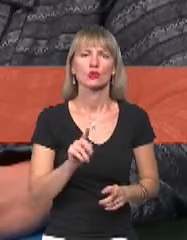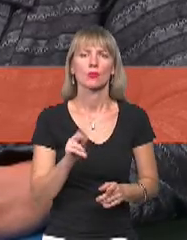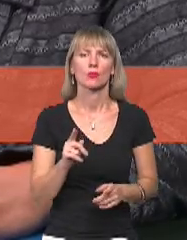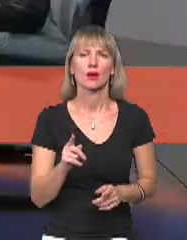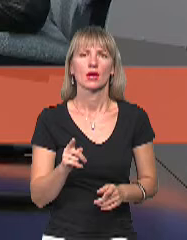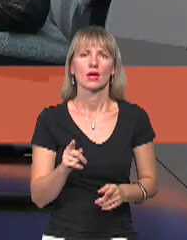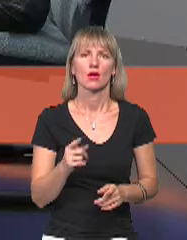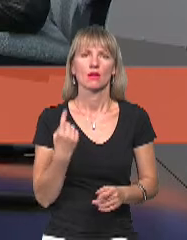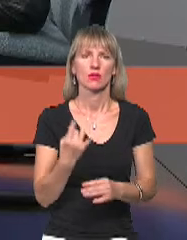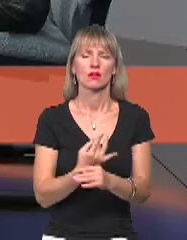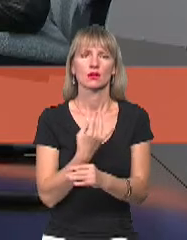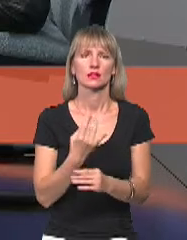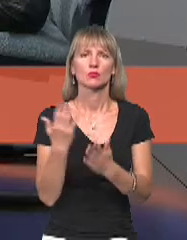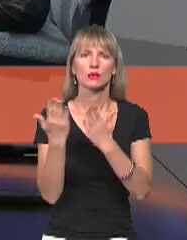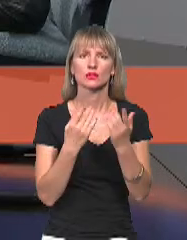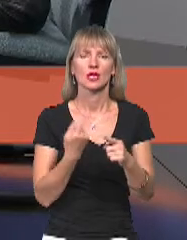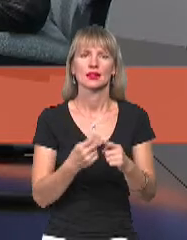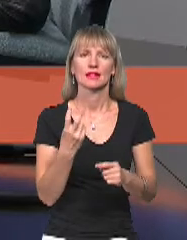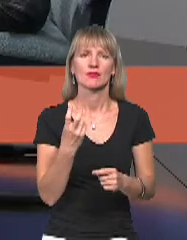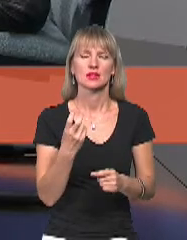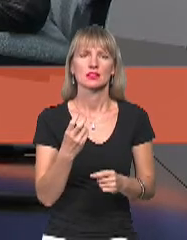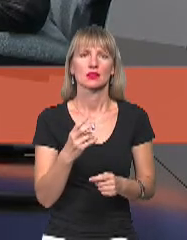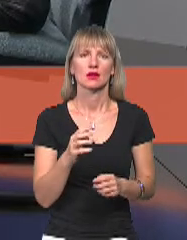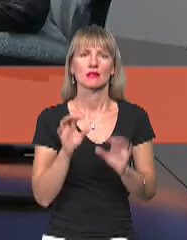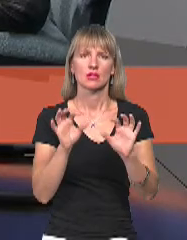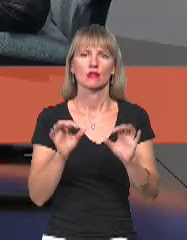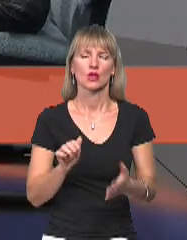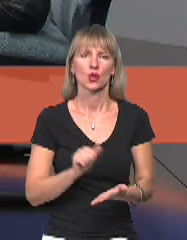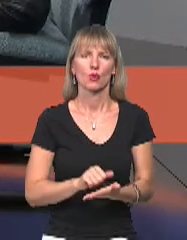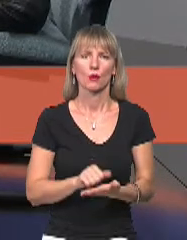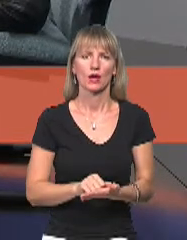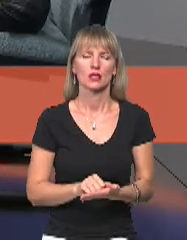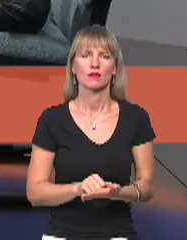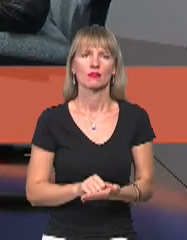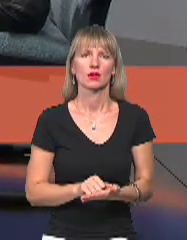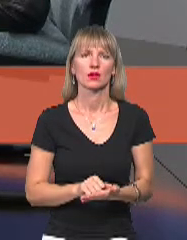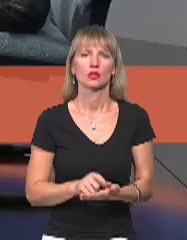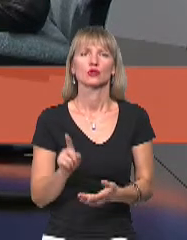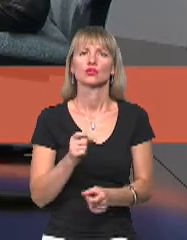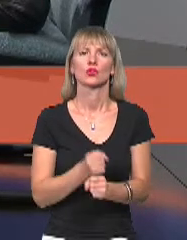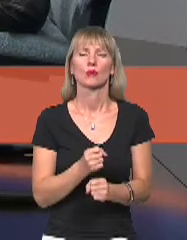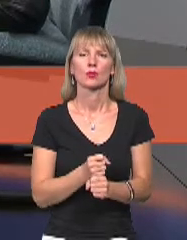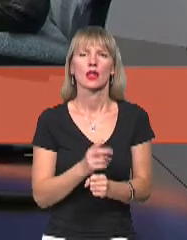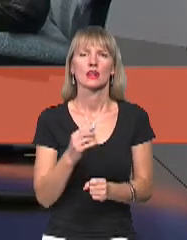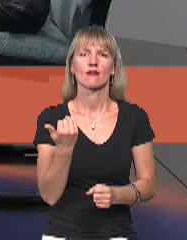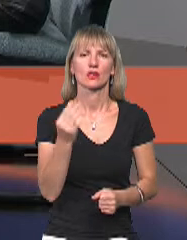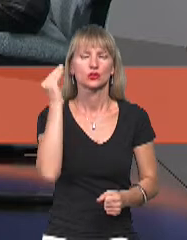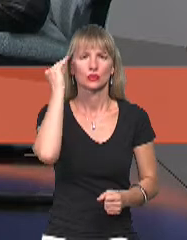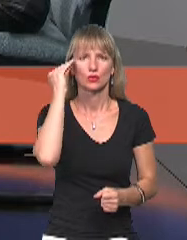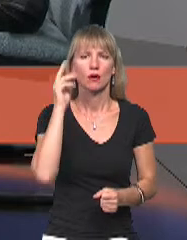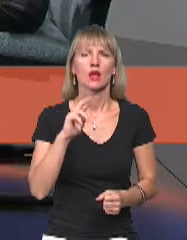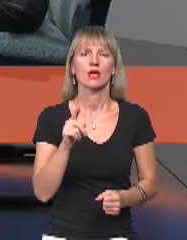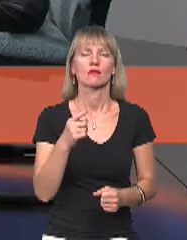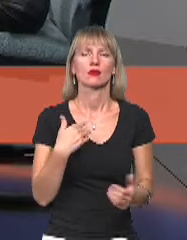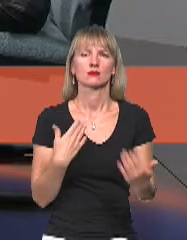щоб хоча б раз перечитати ці 200 нормативних і законодавчих документів. Ну, що робити, на вашу думку? Як вийти